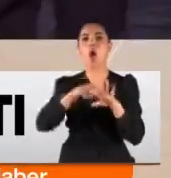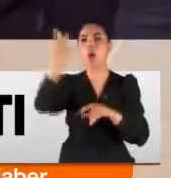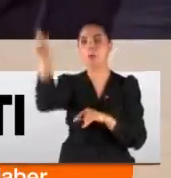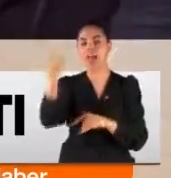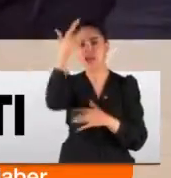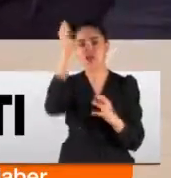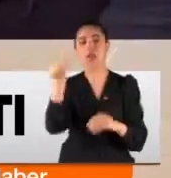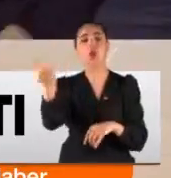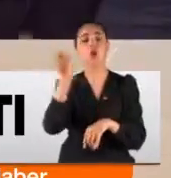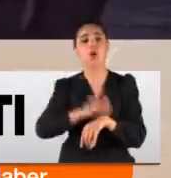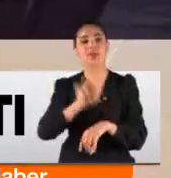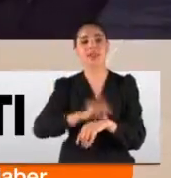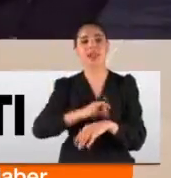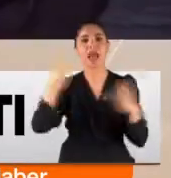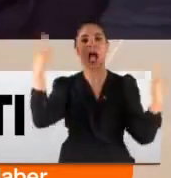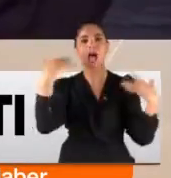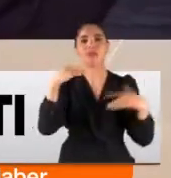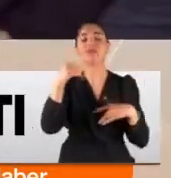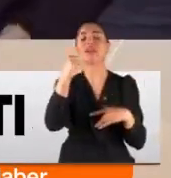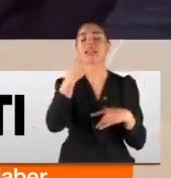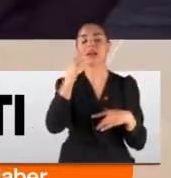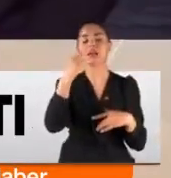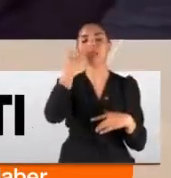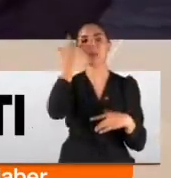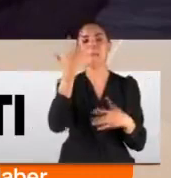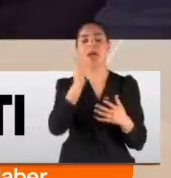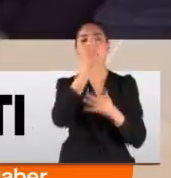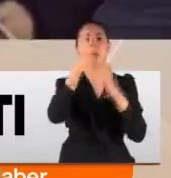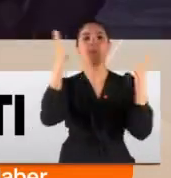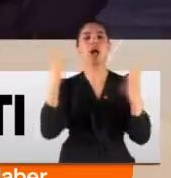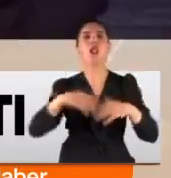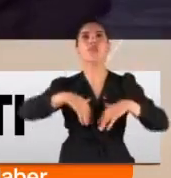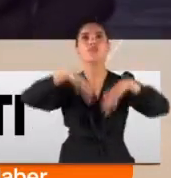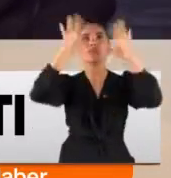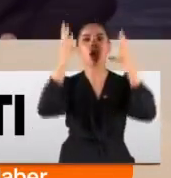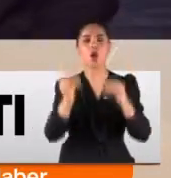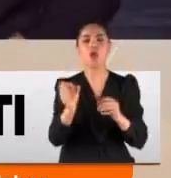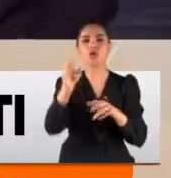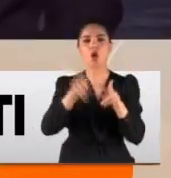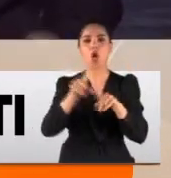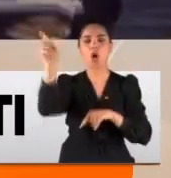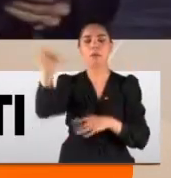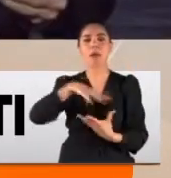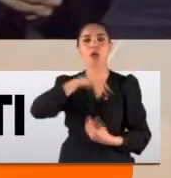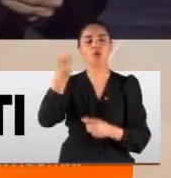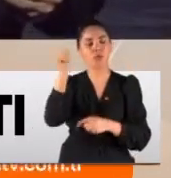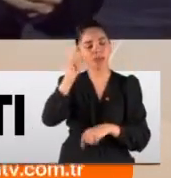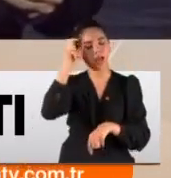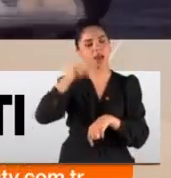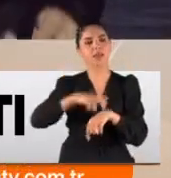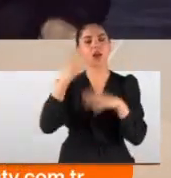şehit edildiği dakikalarda gökyüzüne kırmızı beyaz balonlar bırakılacak. Ömer Halis Demir'in ruhu bir kez daha yad